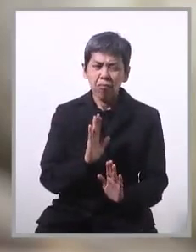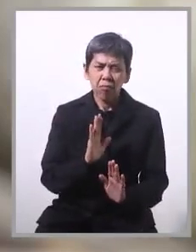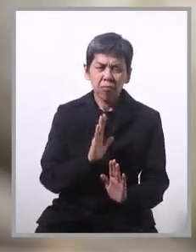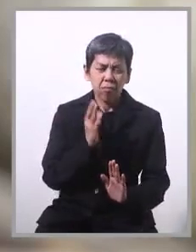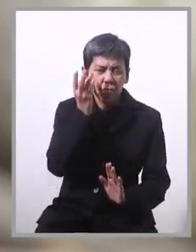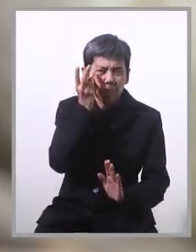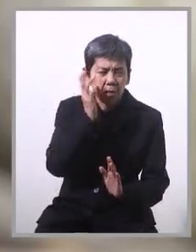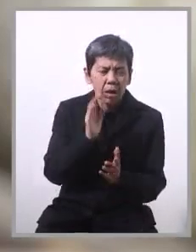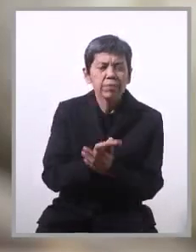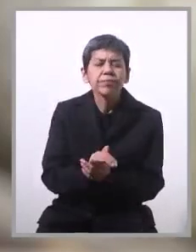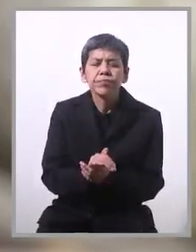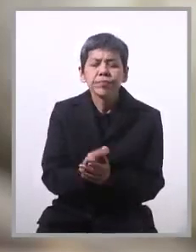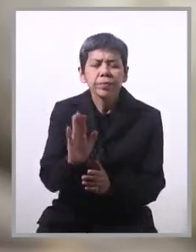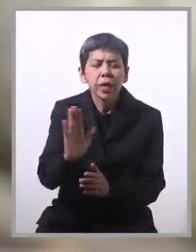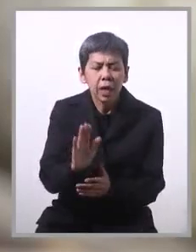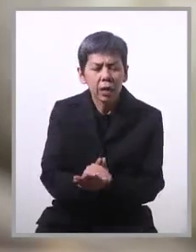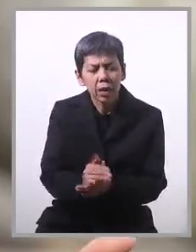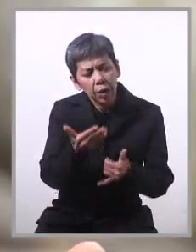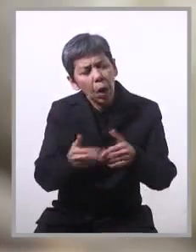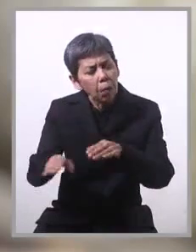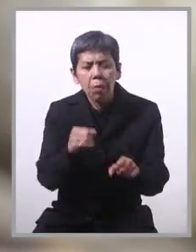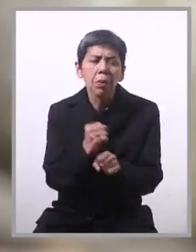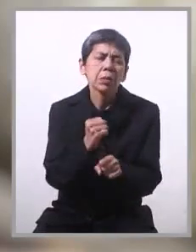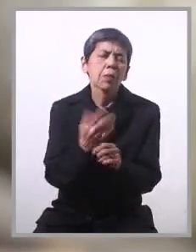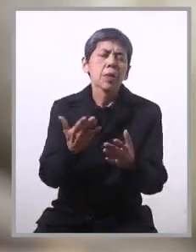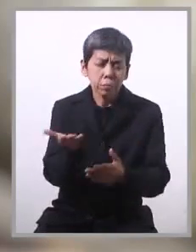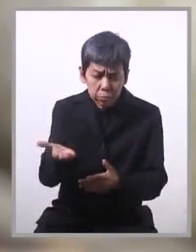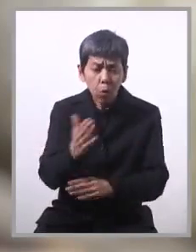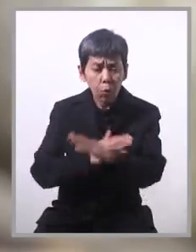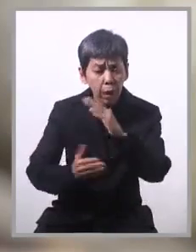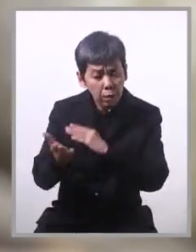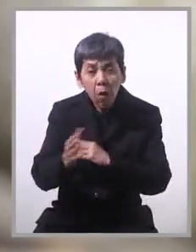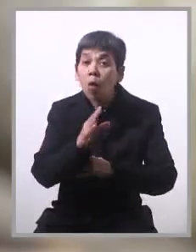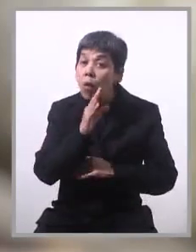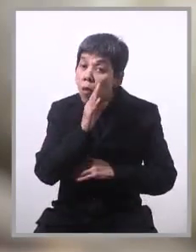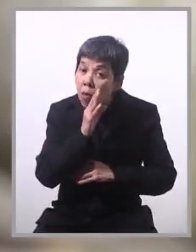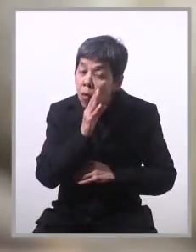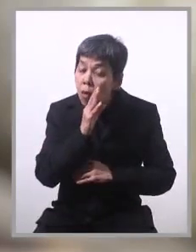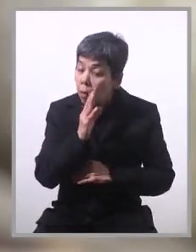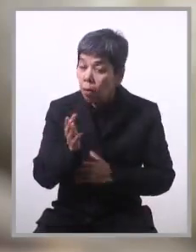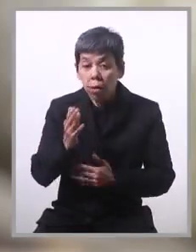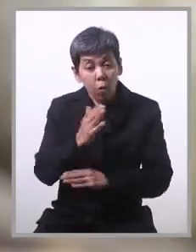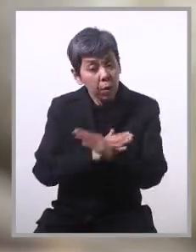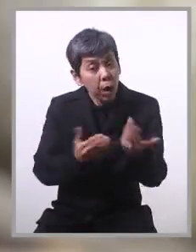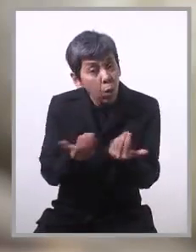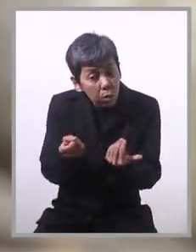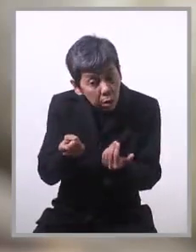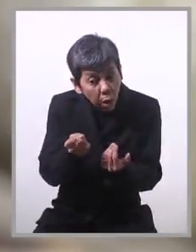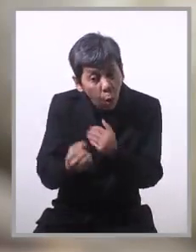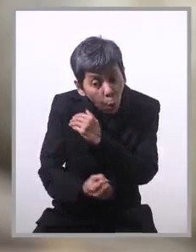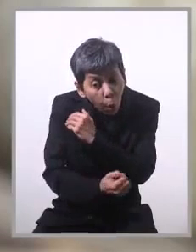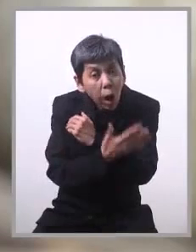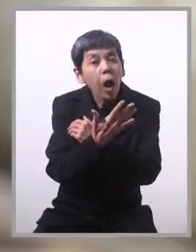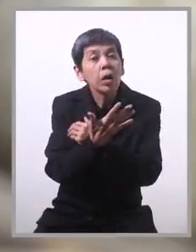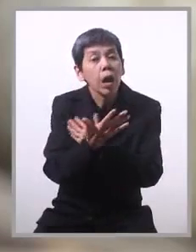จป้านะบางคนน่ะทุกอย่างมีพร้อมแต่ไม่ทันแต่น้องเนี่ยถ้าเขาได้โอ